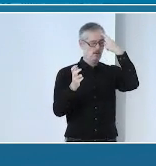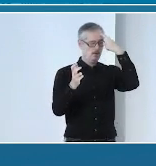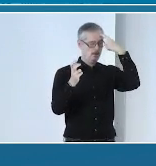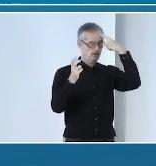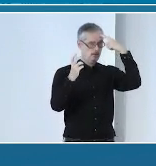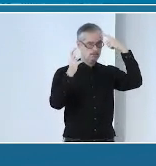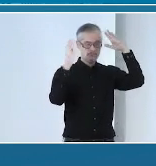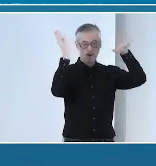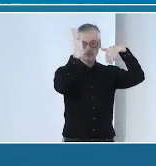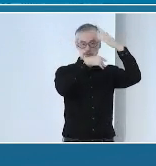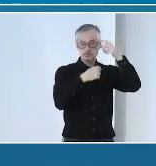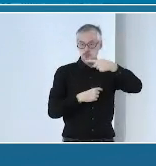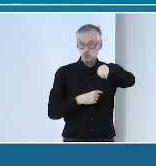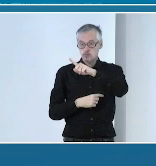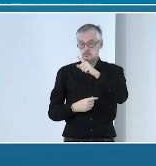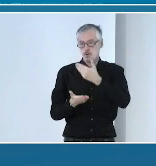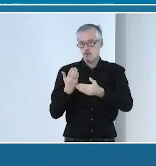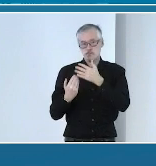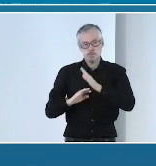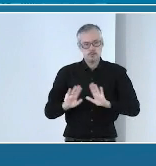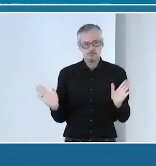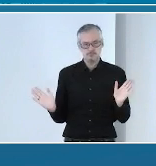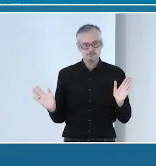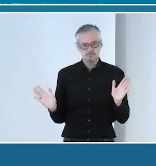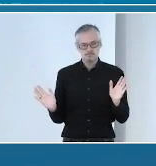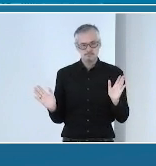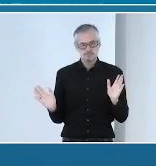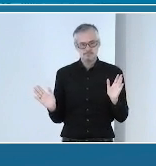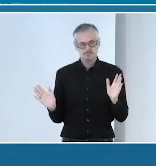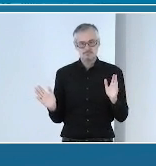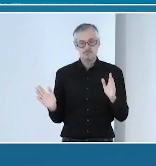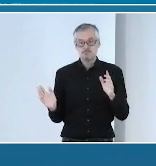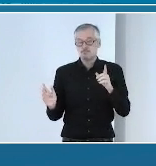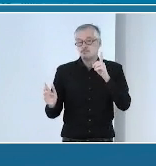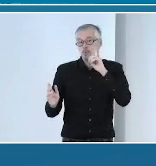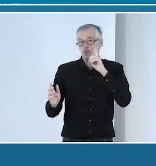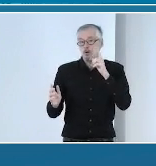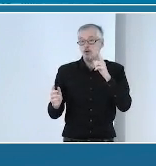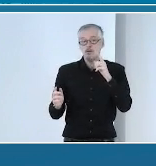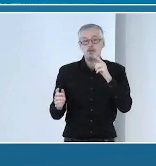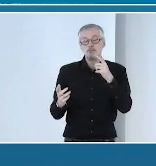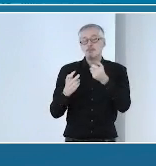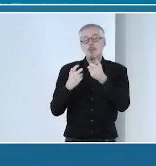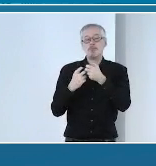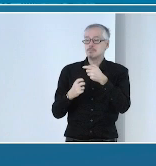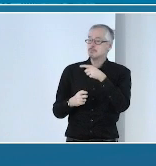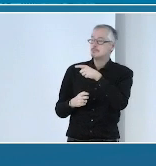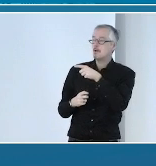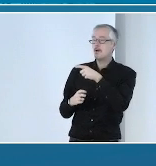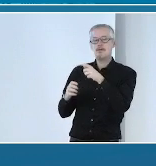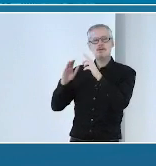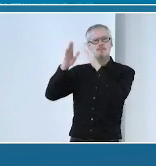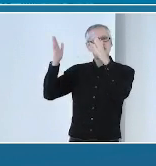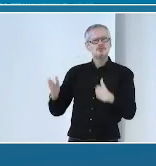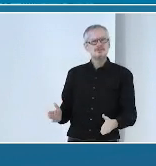qu'on n'imagine même pas. C'est-à-dire que des fois, il y a de la pensée magique dans les choses. On va au distributeur de billets, les billets